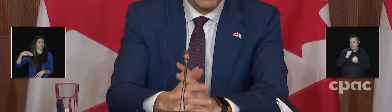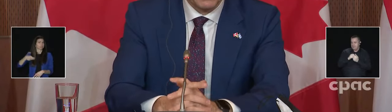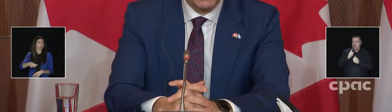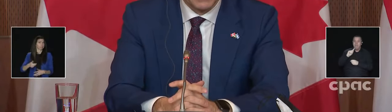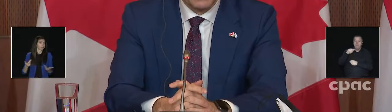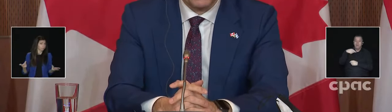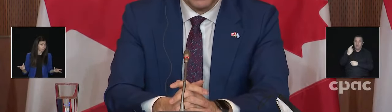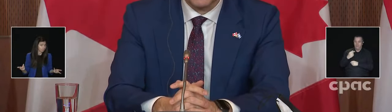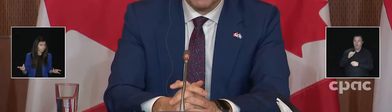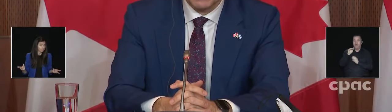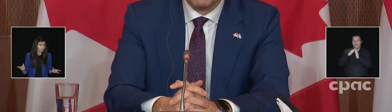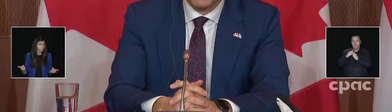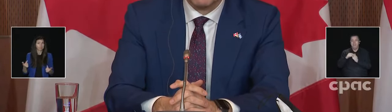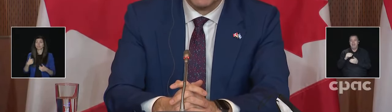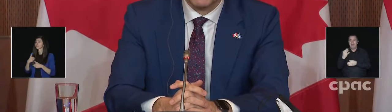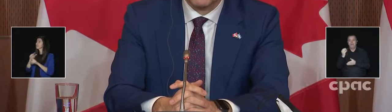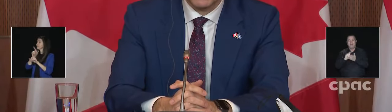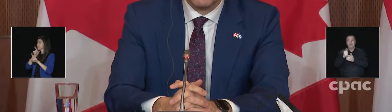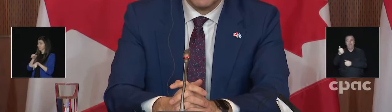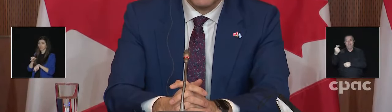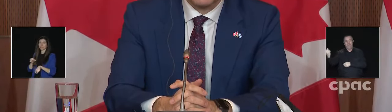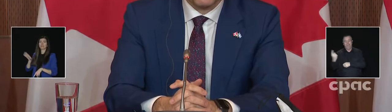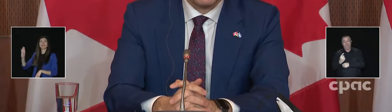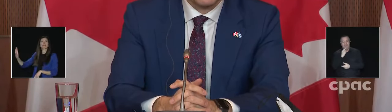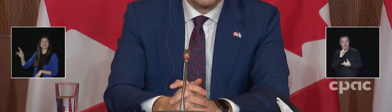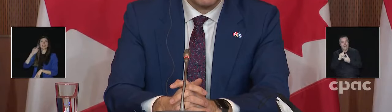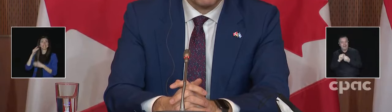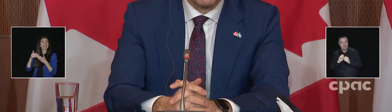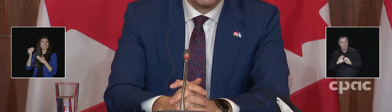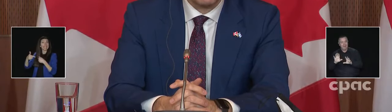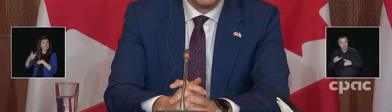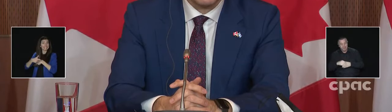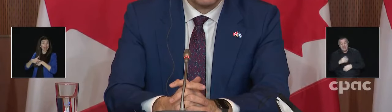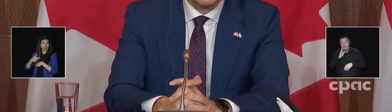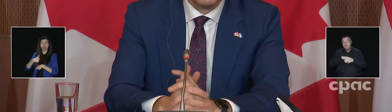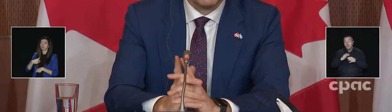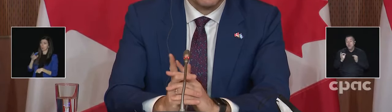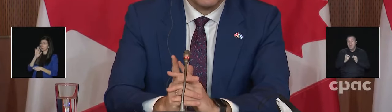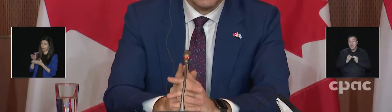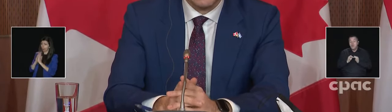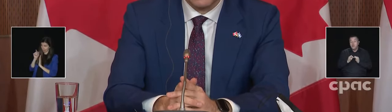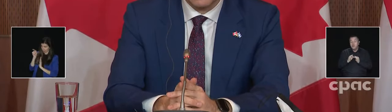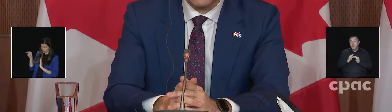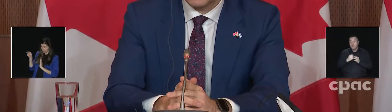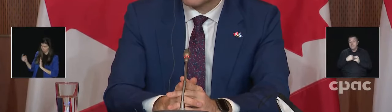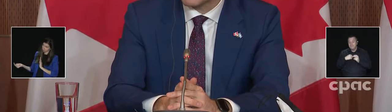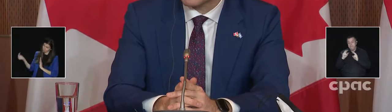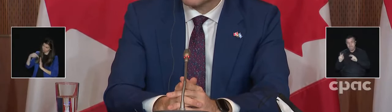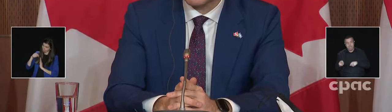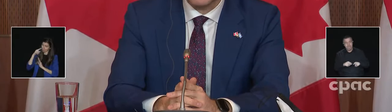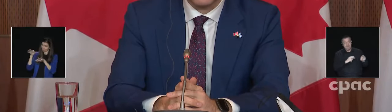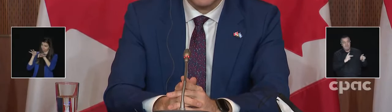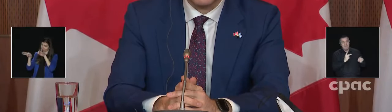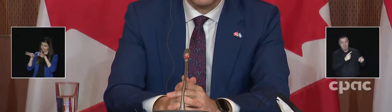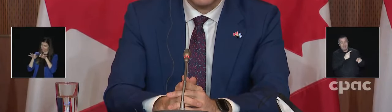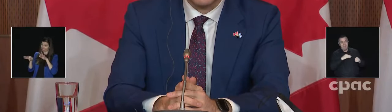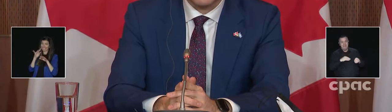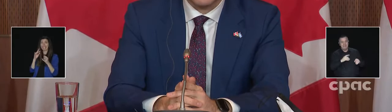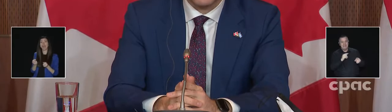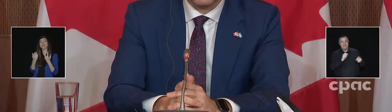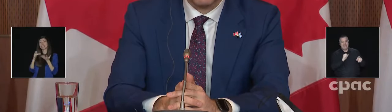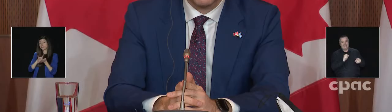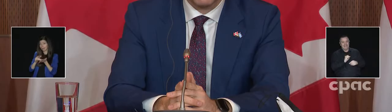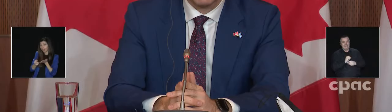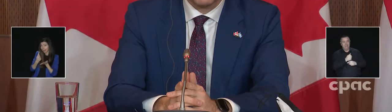fois, je vais vous demander de venir à la conférence de presse pour expliquer tout ça. Donc, mais pour le coup, je vais me tourner vers Filomena, la ministre Tassi, là,